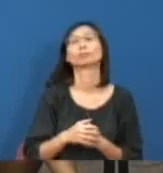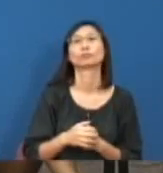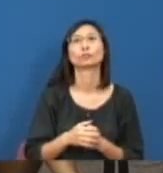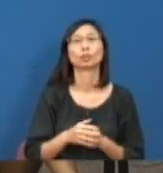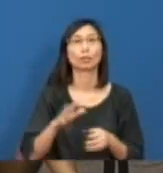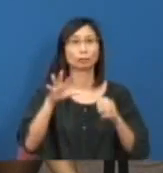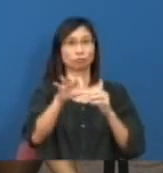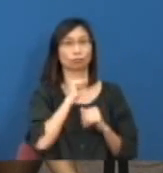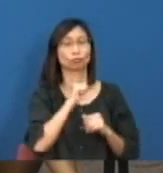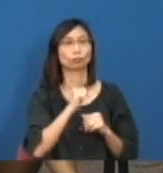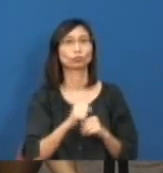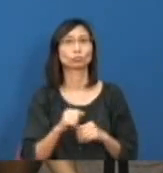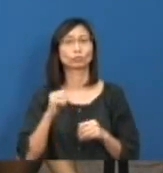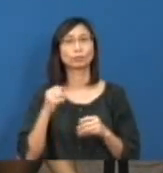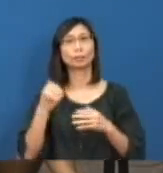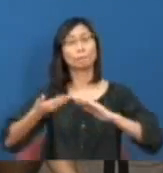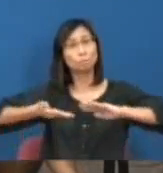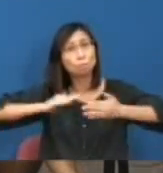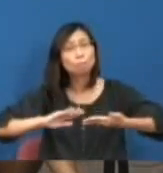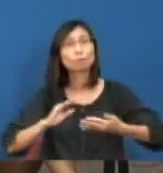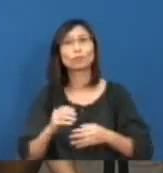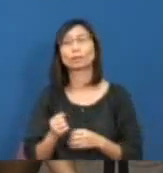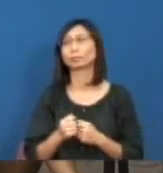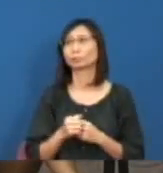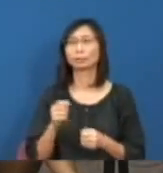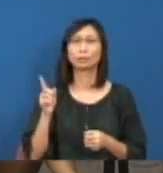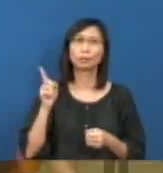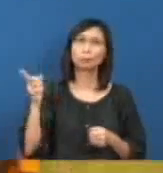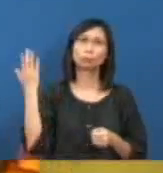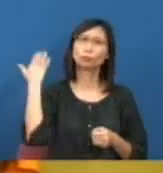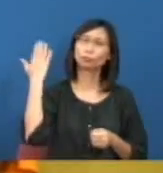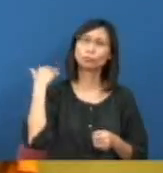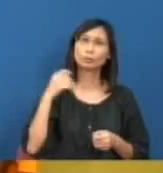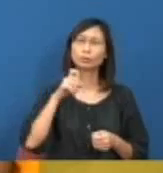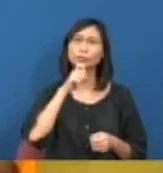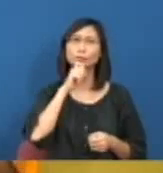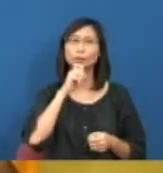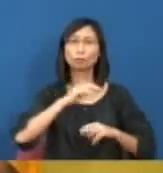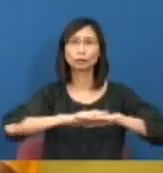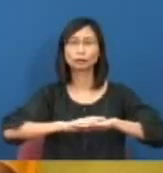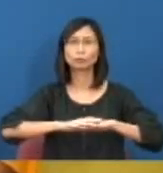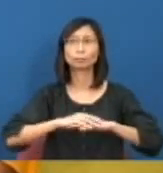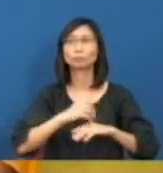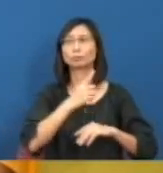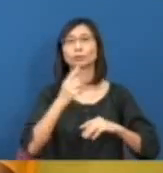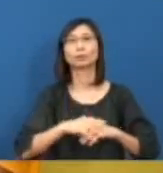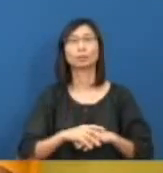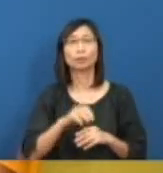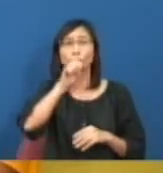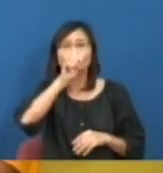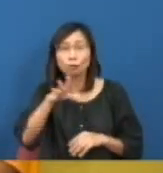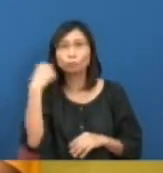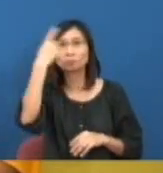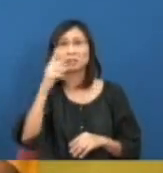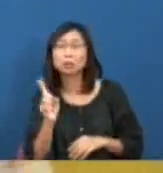反革命好過啦。你諗下係咪先啦？ 喂，嗰年有啲新聞片咧，後屘擺上 YouTube 啦，其實都冇交流到嗰扎人究竟係咩人嚟喎，咩背景完